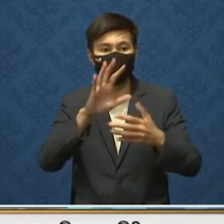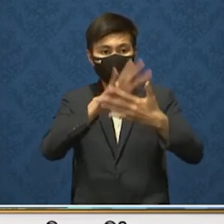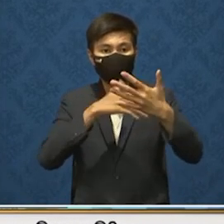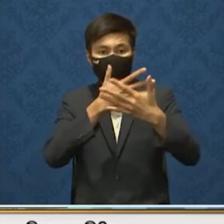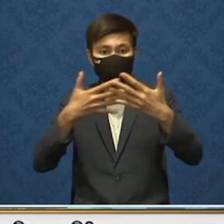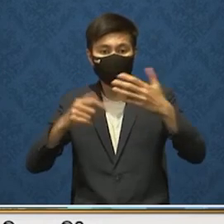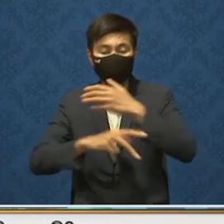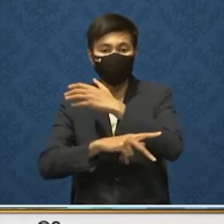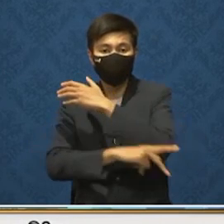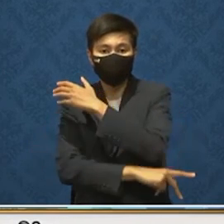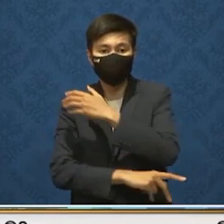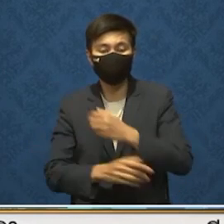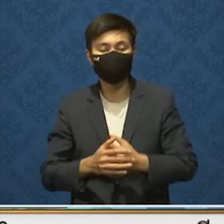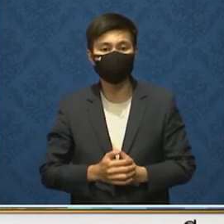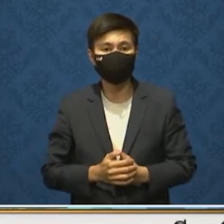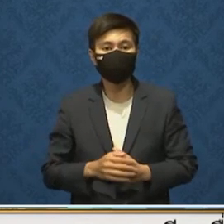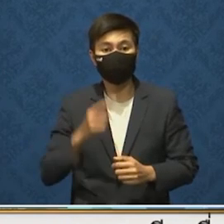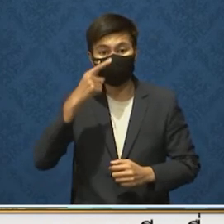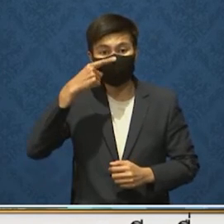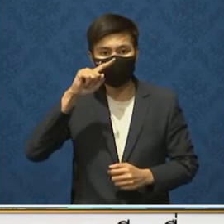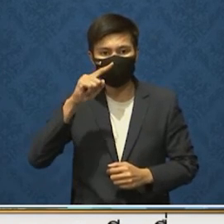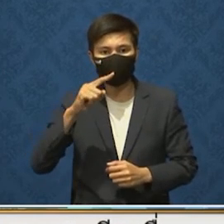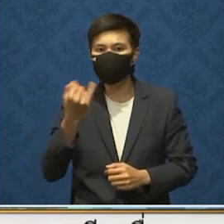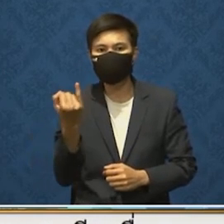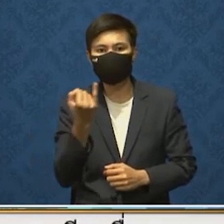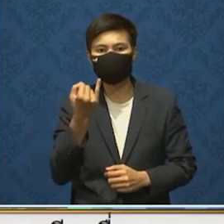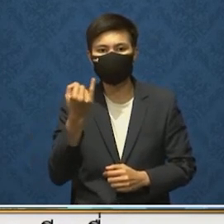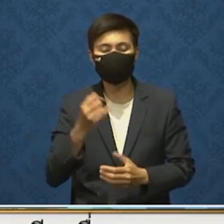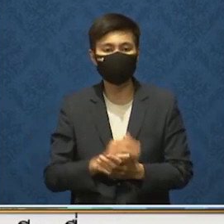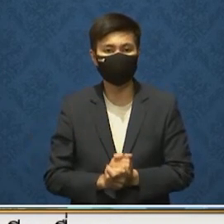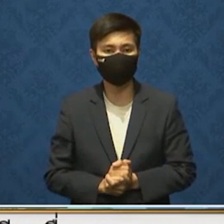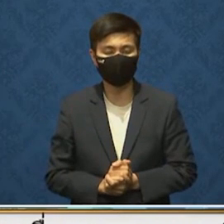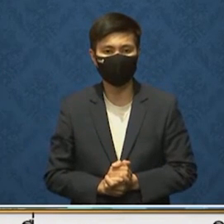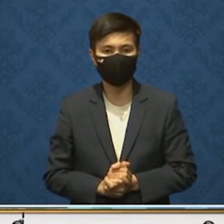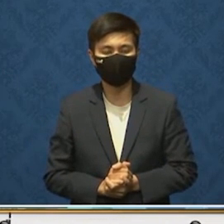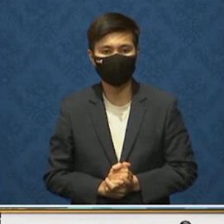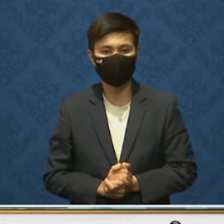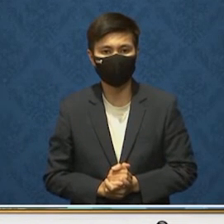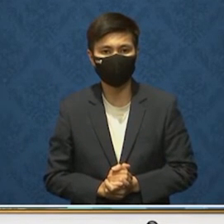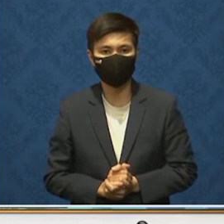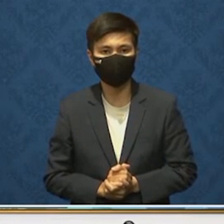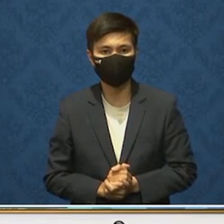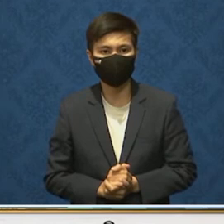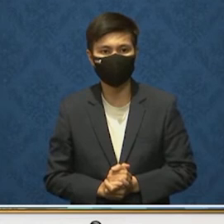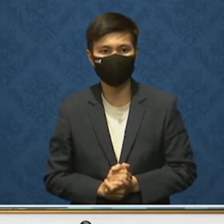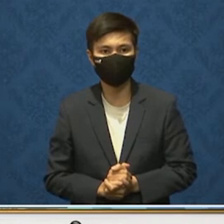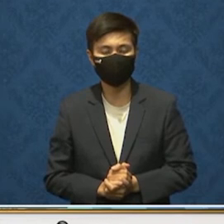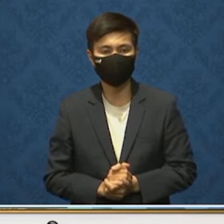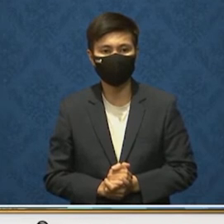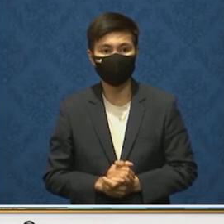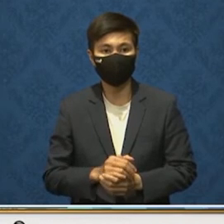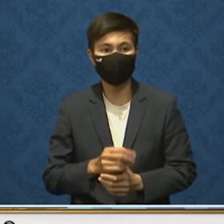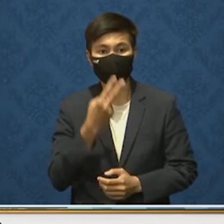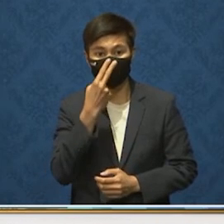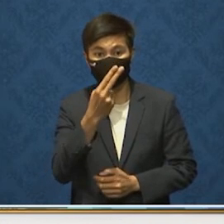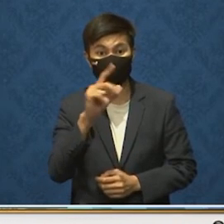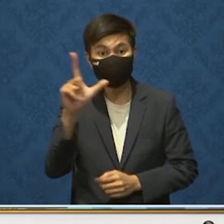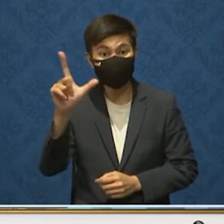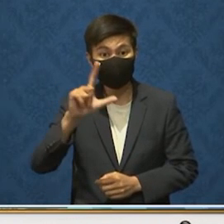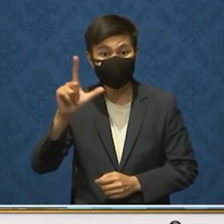สถานัศของไทยยaireห่งนะครับ